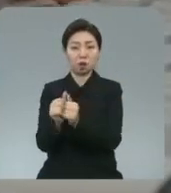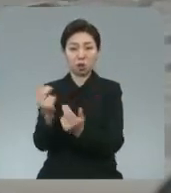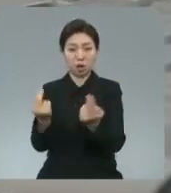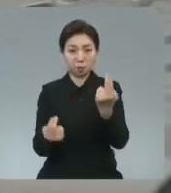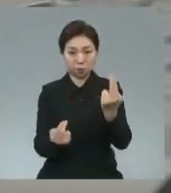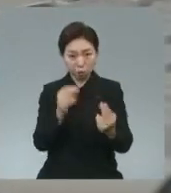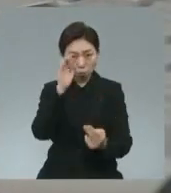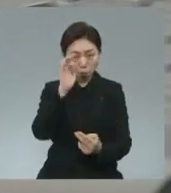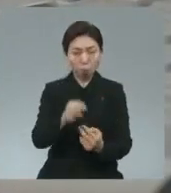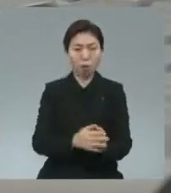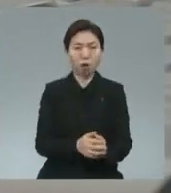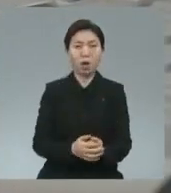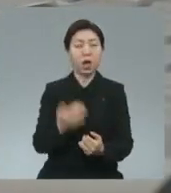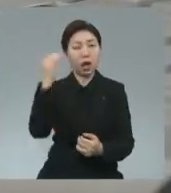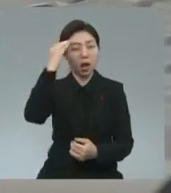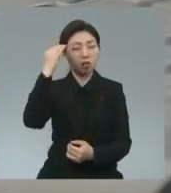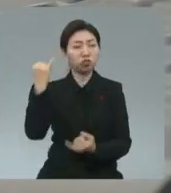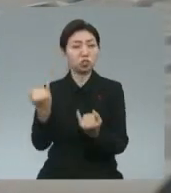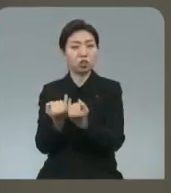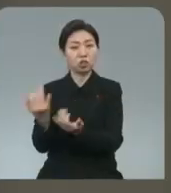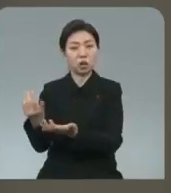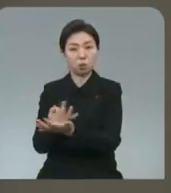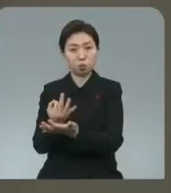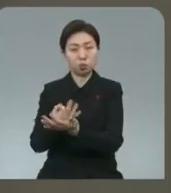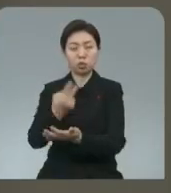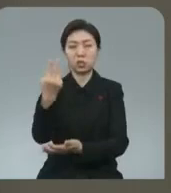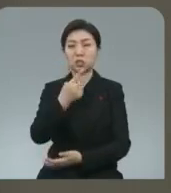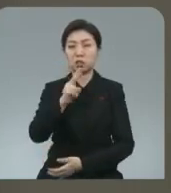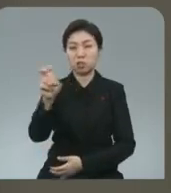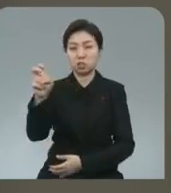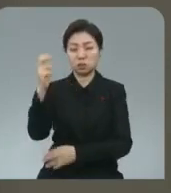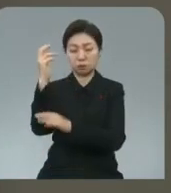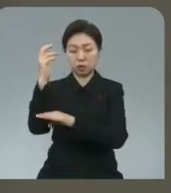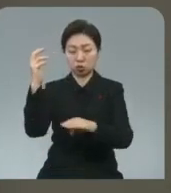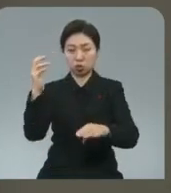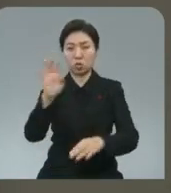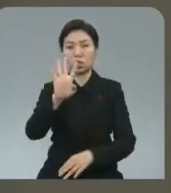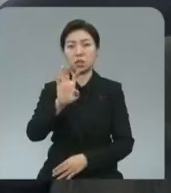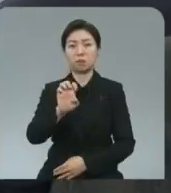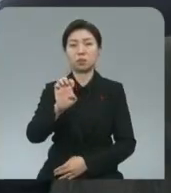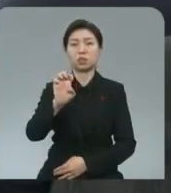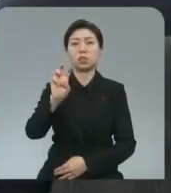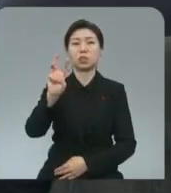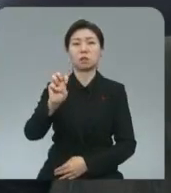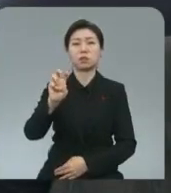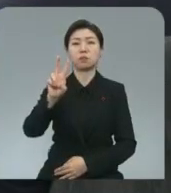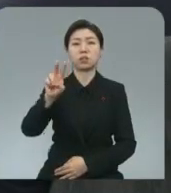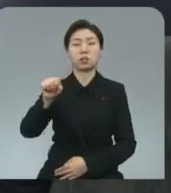общей суммы. На 50% самых малообеспеченных лишь 5,6%.